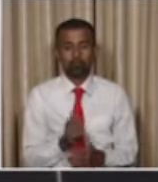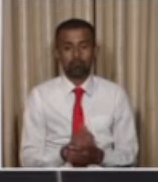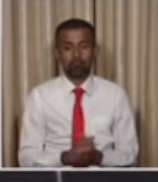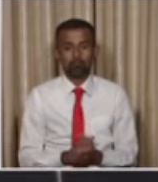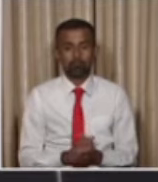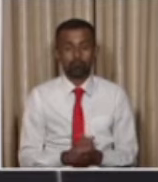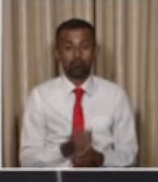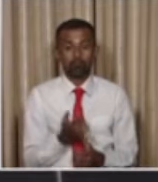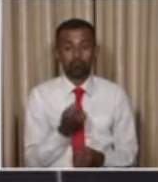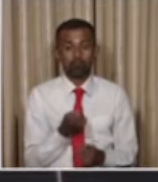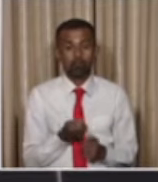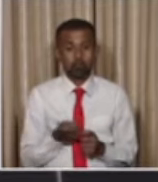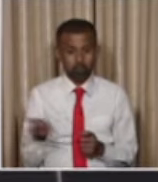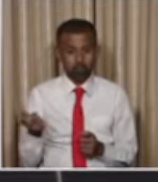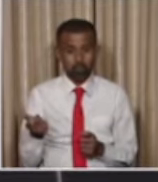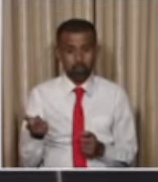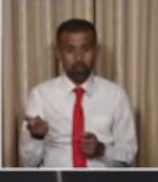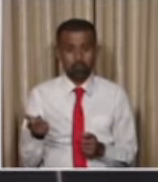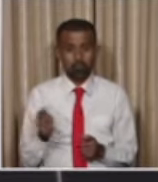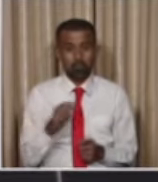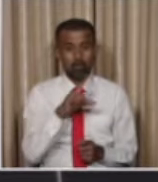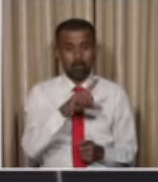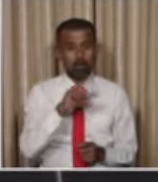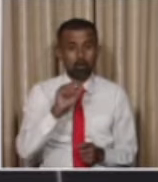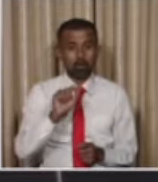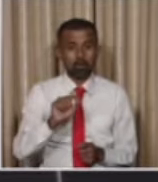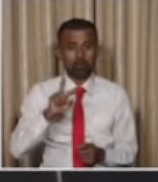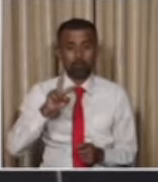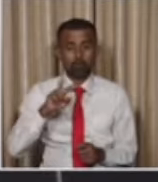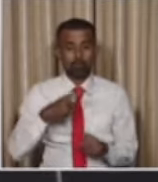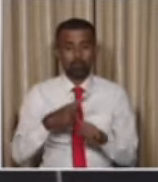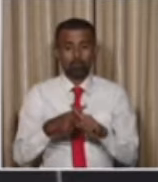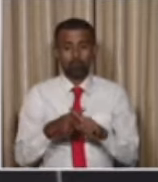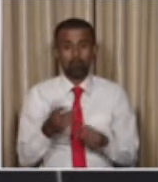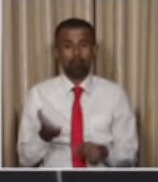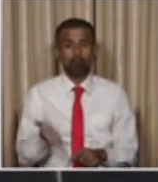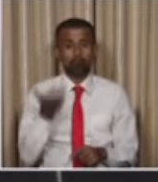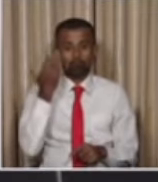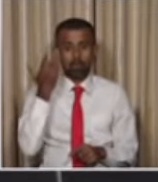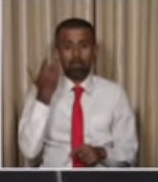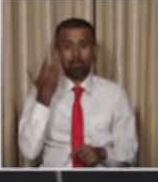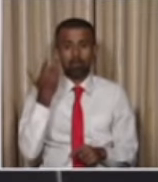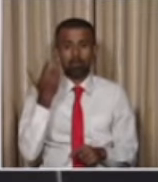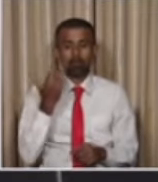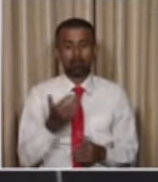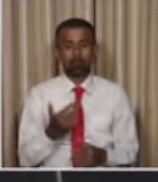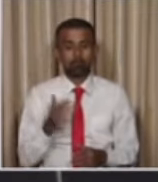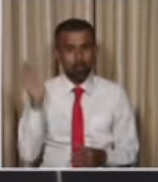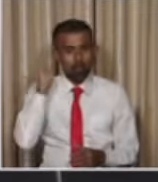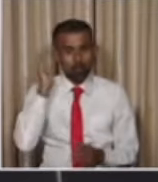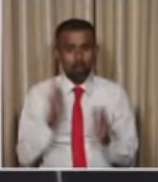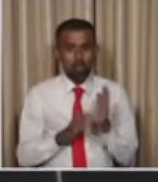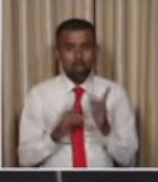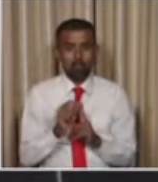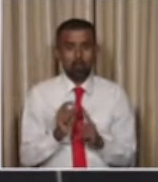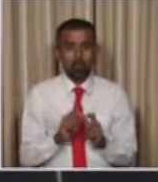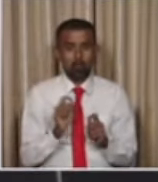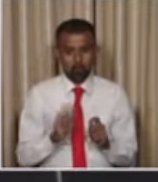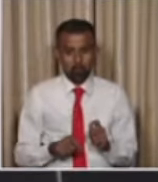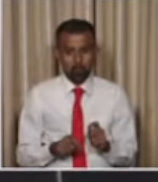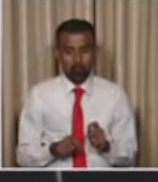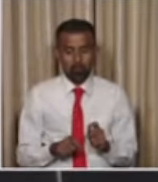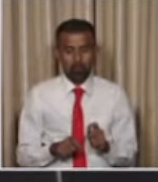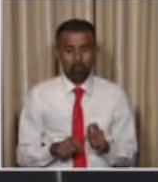මේ මුදල ගෙවන්නේ අපි 7.2 ගුණයක් වැඩි. අපිට ආරංචි වෙනවා දැන් අමාත්‍ය මණ්ඩලයේ සමහරු දැන් මේ